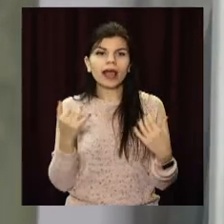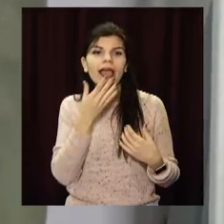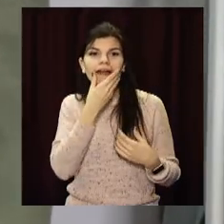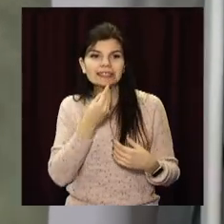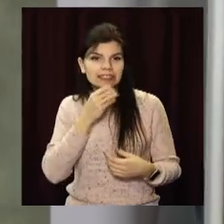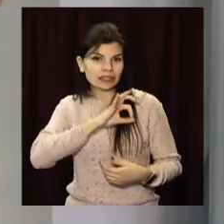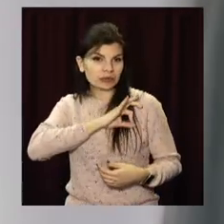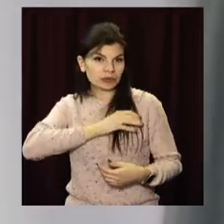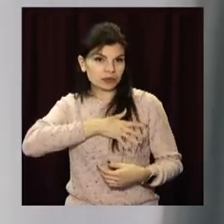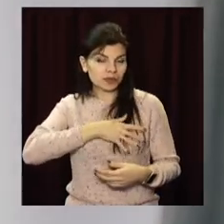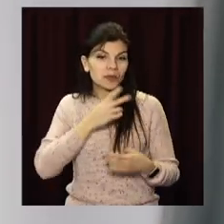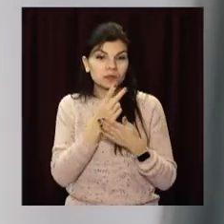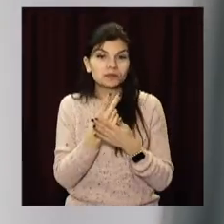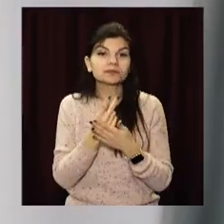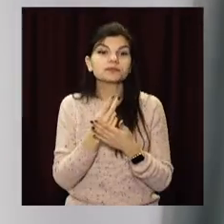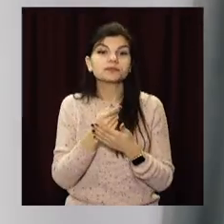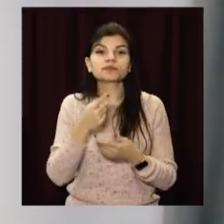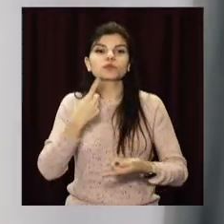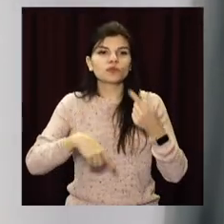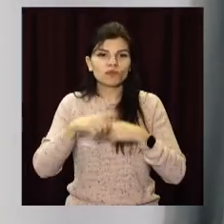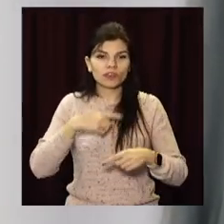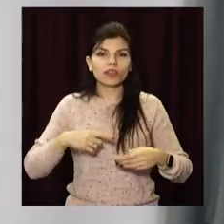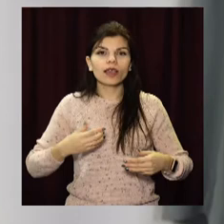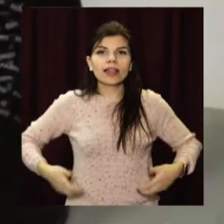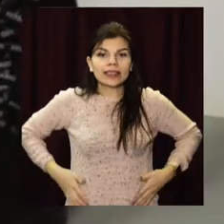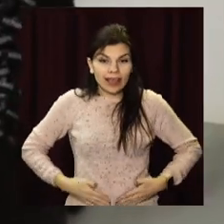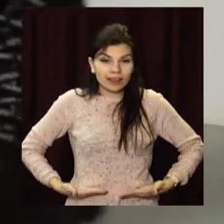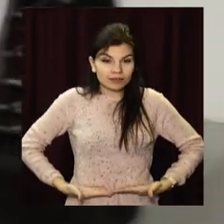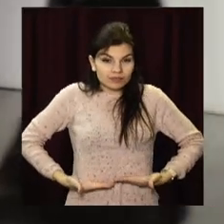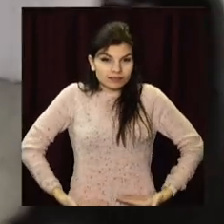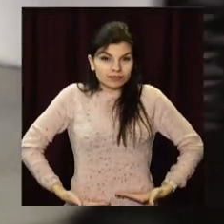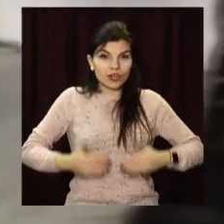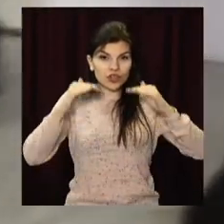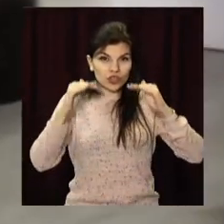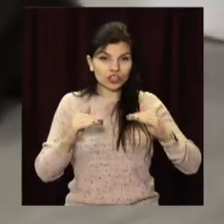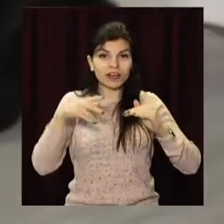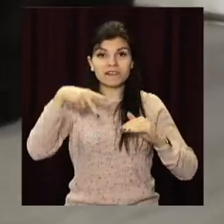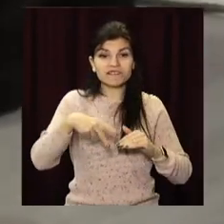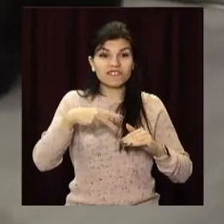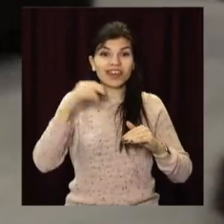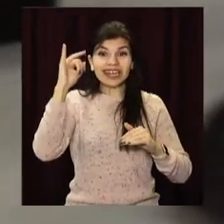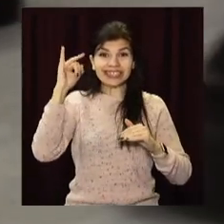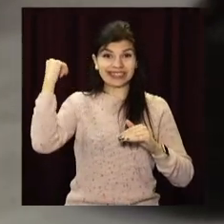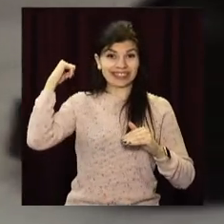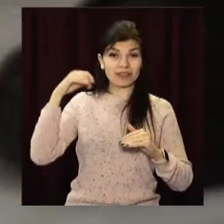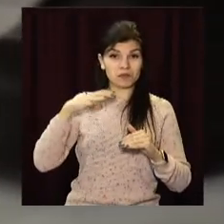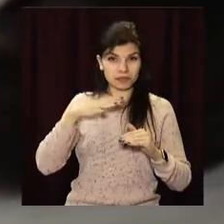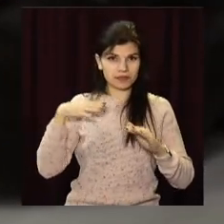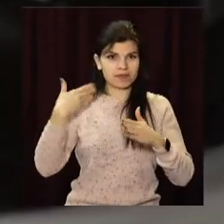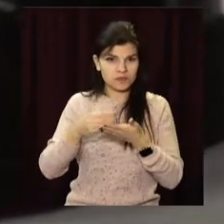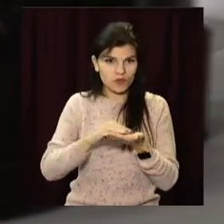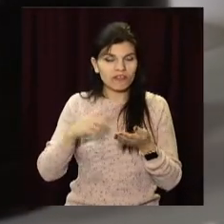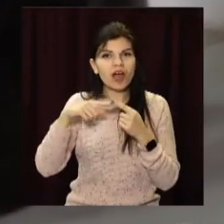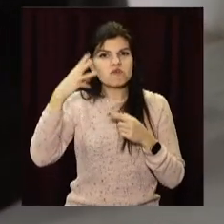брошки. Ще один фешн-сюрприз – повернення низької посадки на талії. Знаковий тренд з 2000-х. Загалом експерти зазначають,